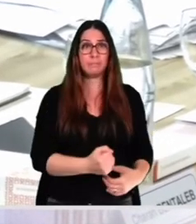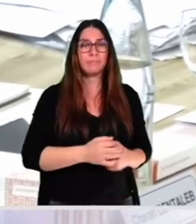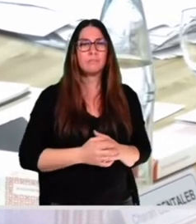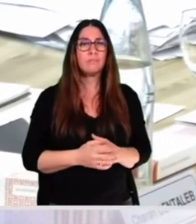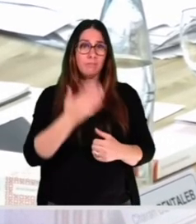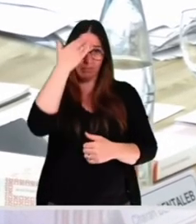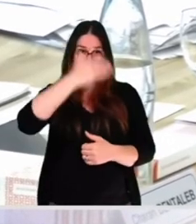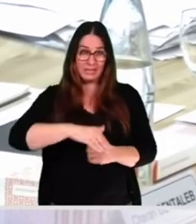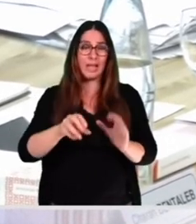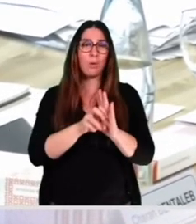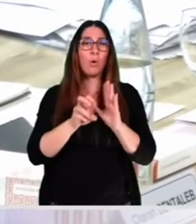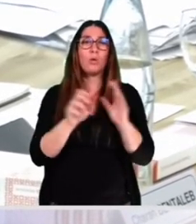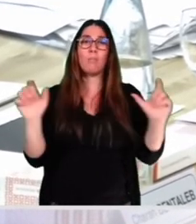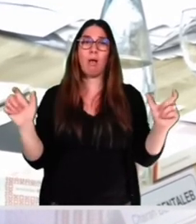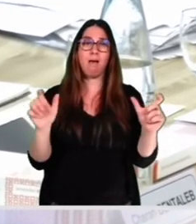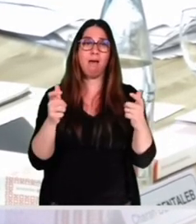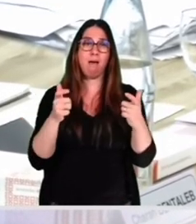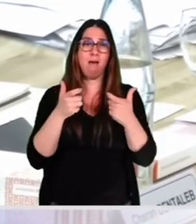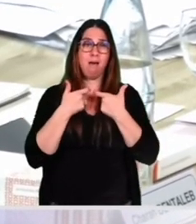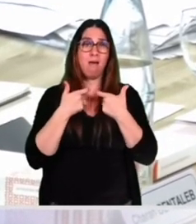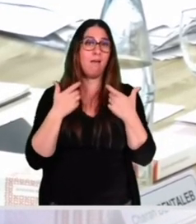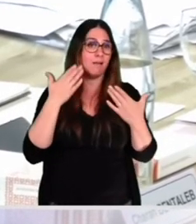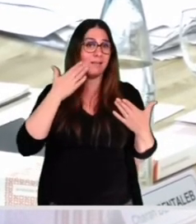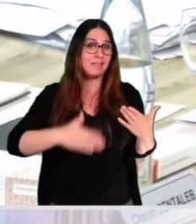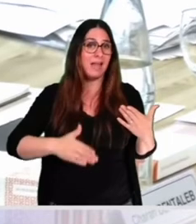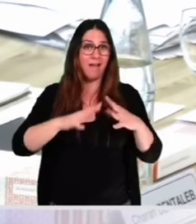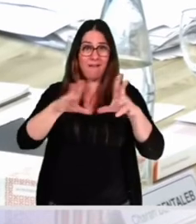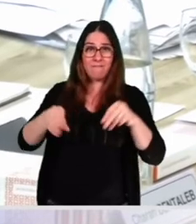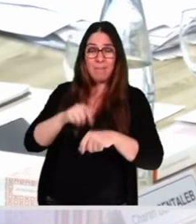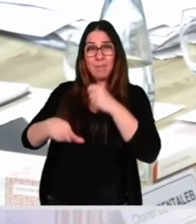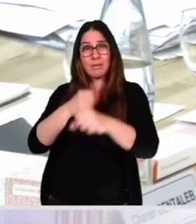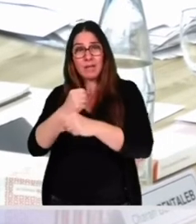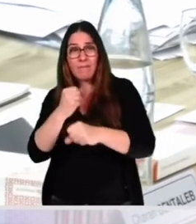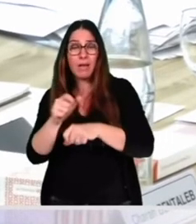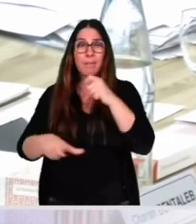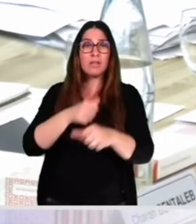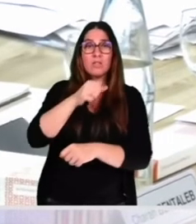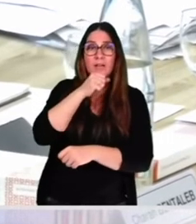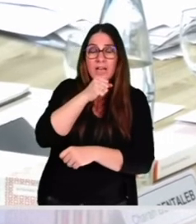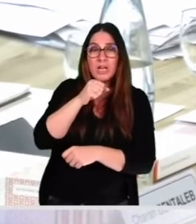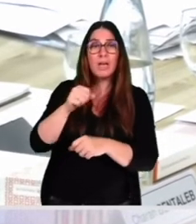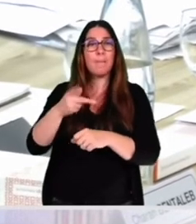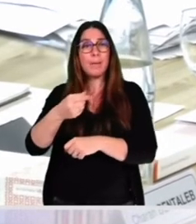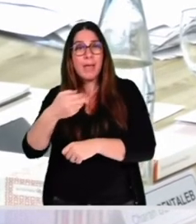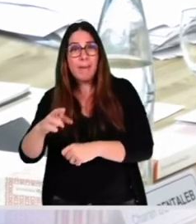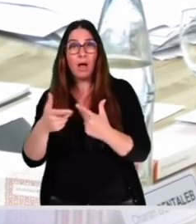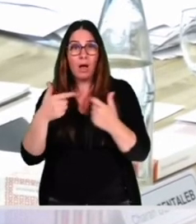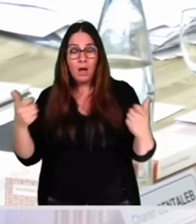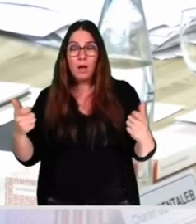souffre déjà d'un problème d'accessibilité, notamment pour les familles, les travailleurs, les personnes âgées, la mobilité réduite, etc.